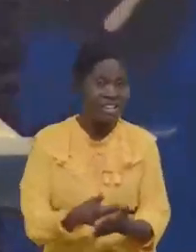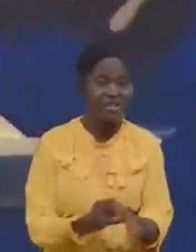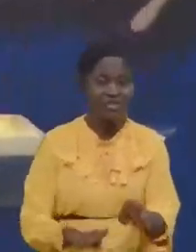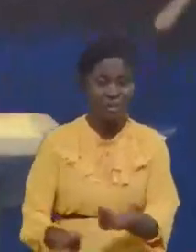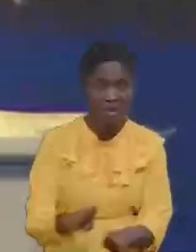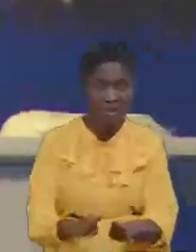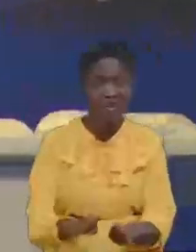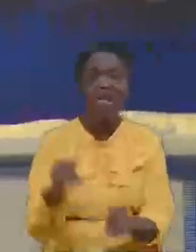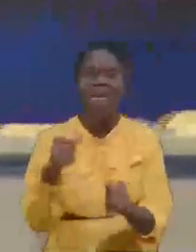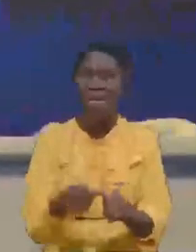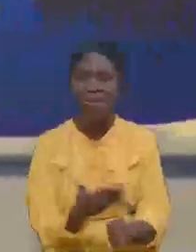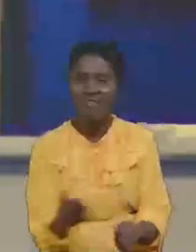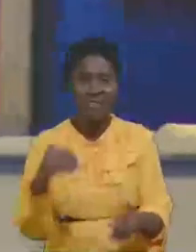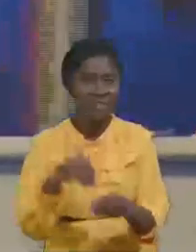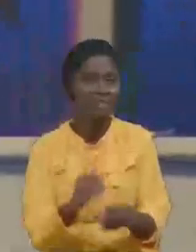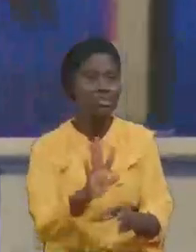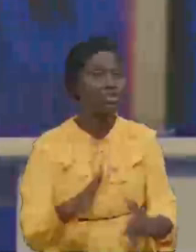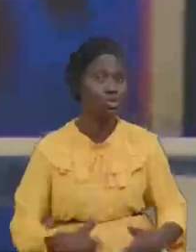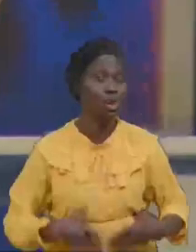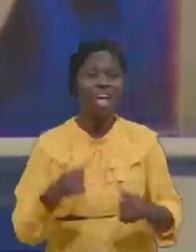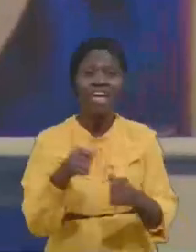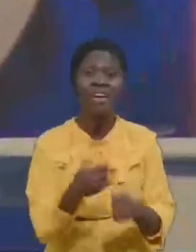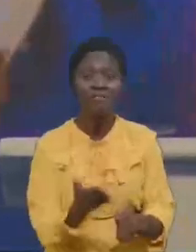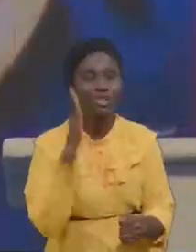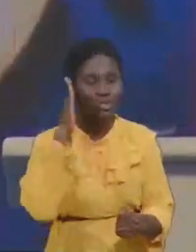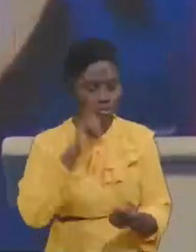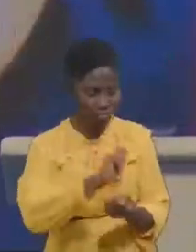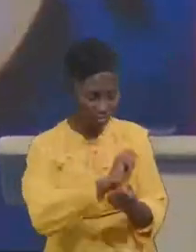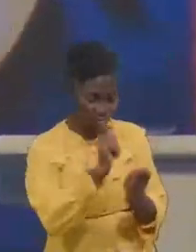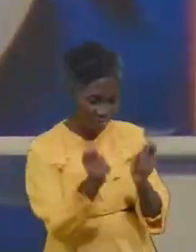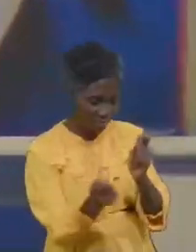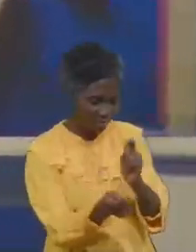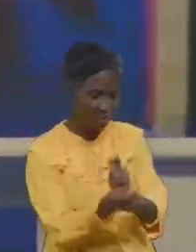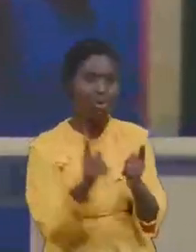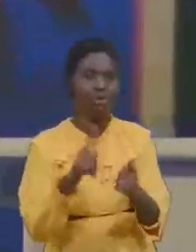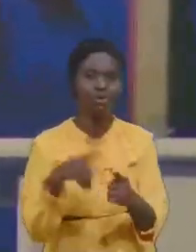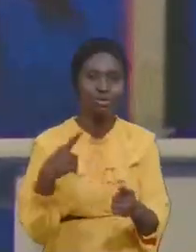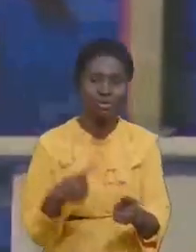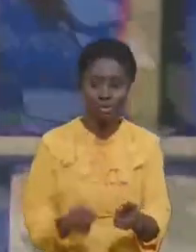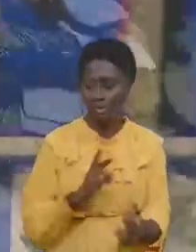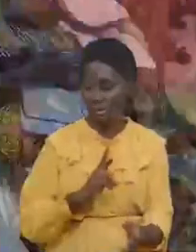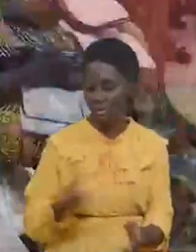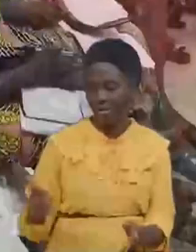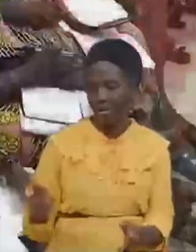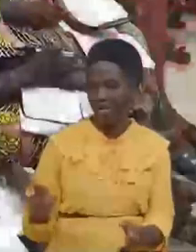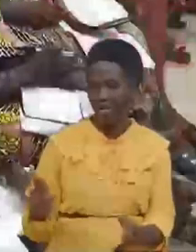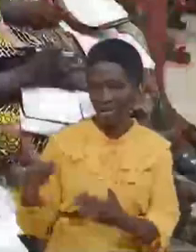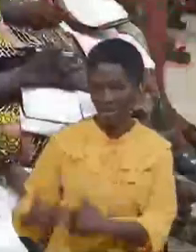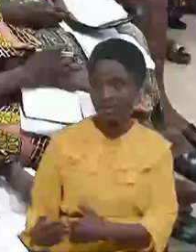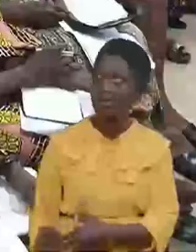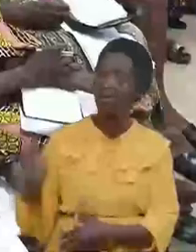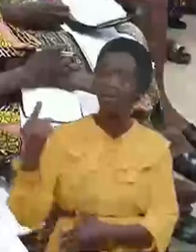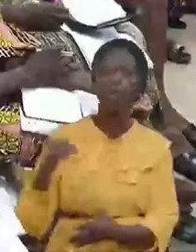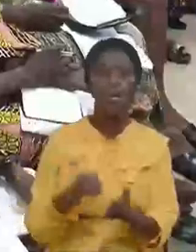comportement, toute chose dans votre vie, toute chose va se tourner vers la